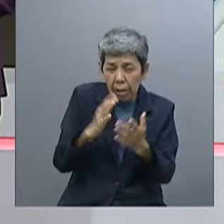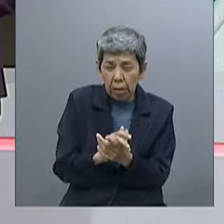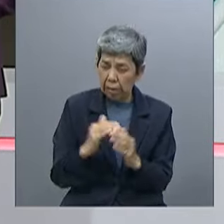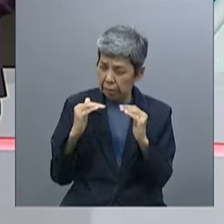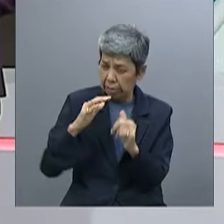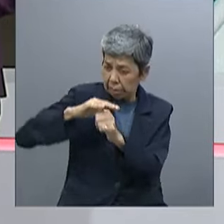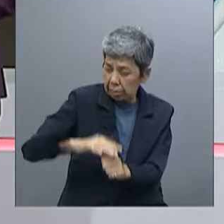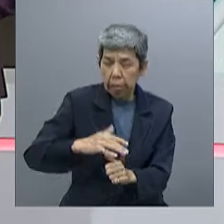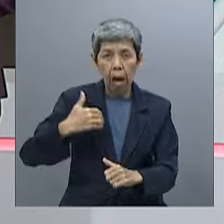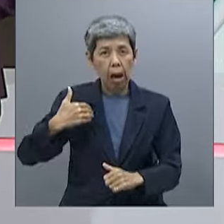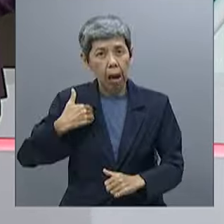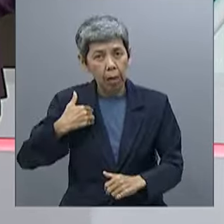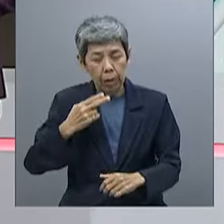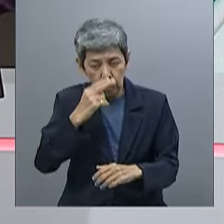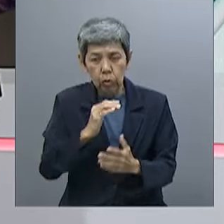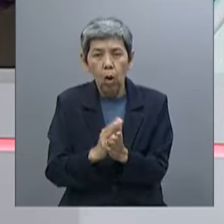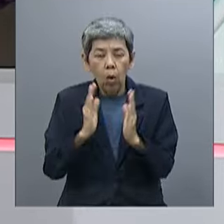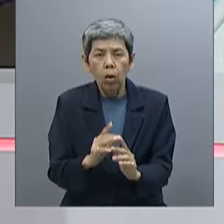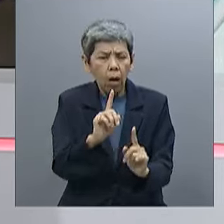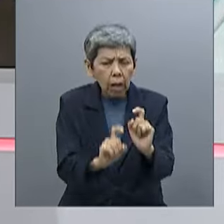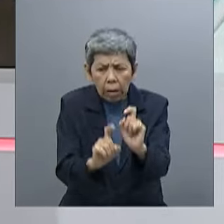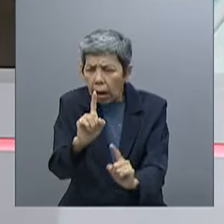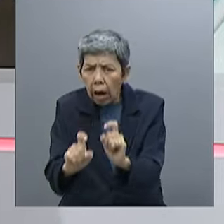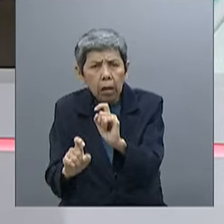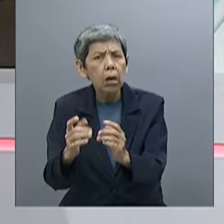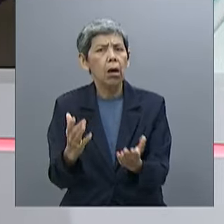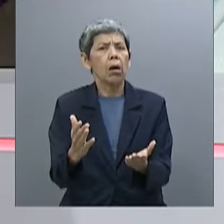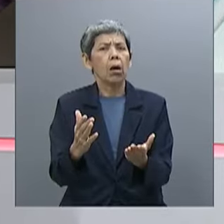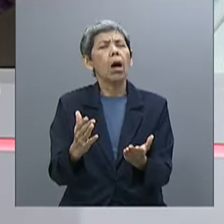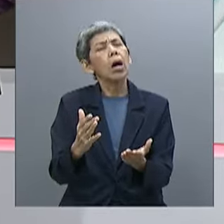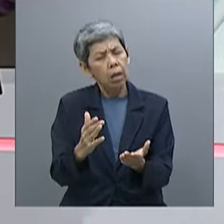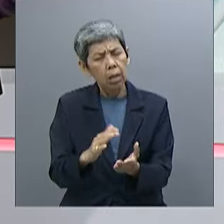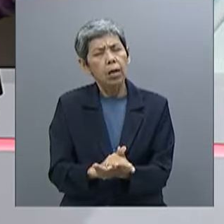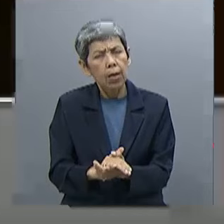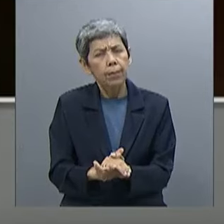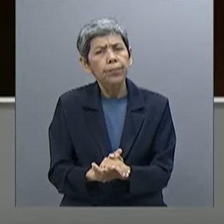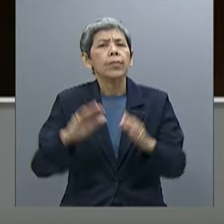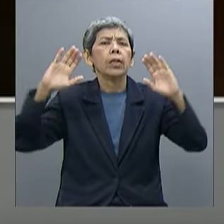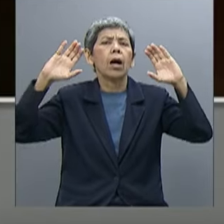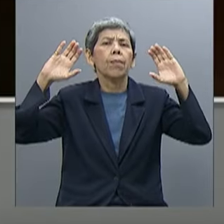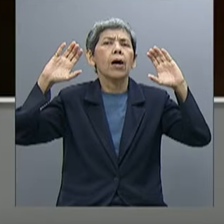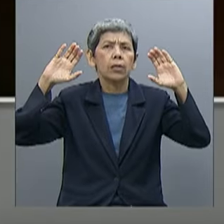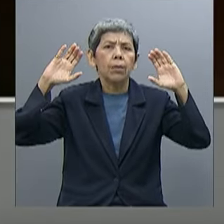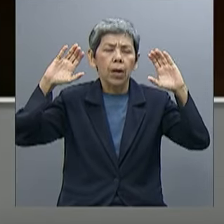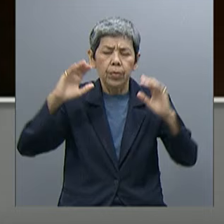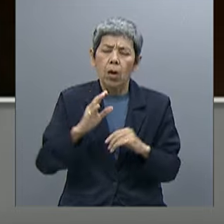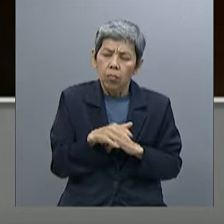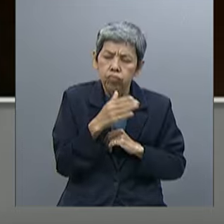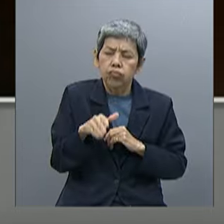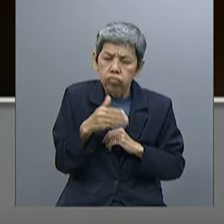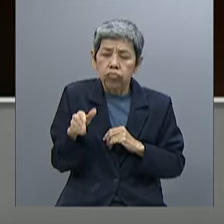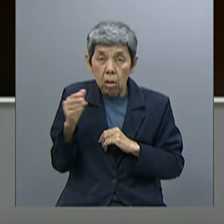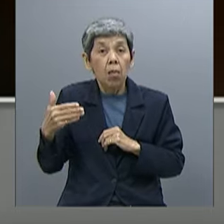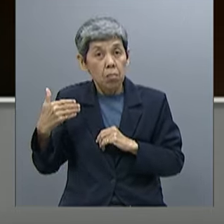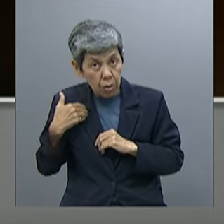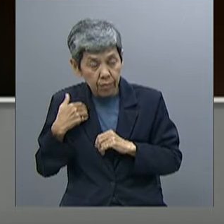มนุษยชนทำให้คนต้องตายโดยไม่สมควรหรือไม่ค่ะทีนี้รัฐบาลในช่วงหลายยุคหลายสมัย